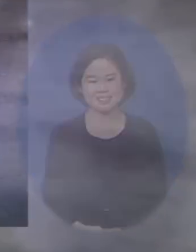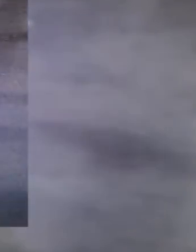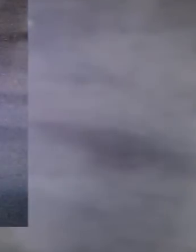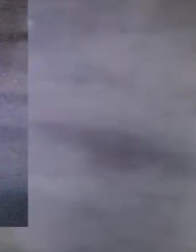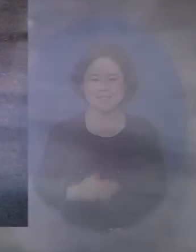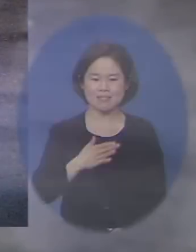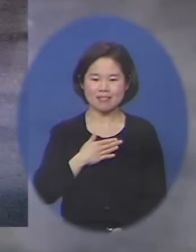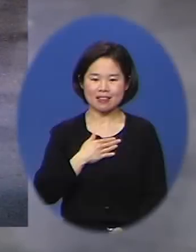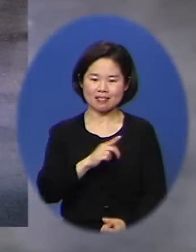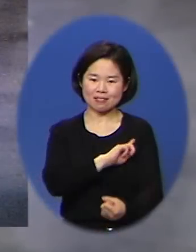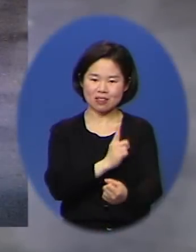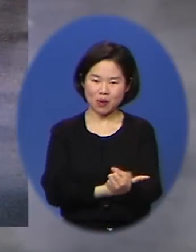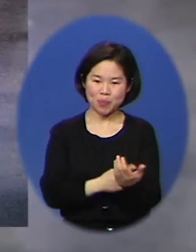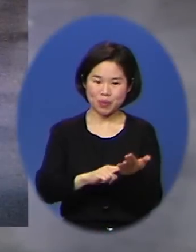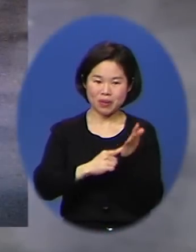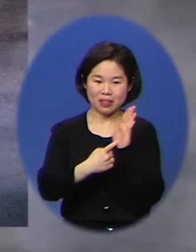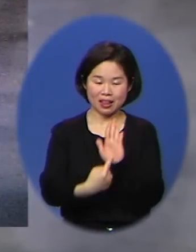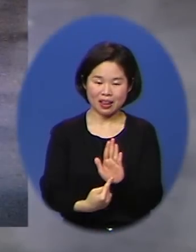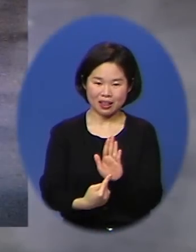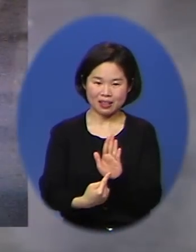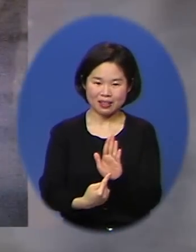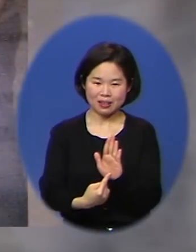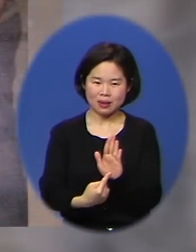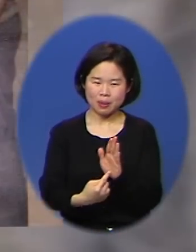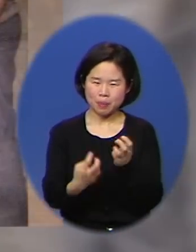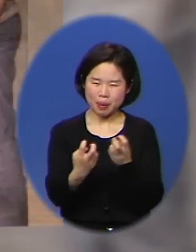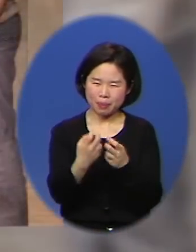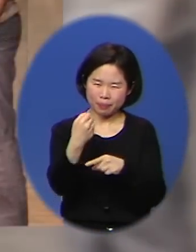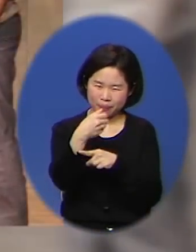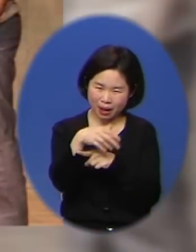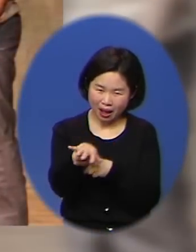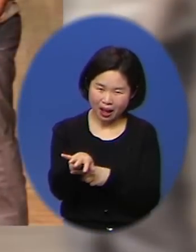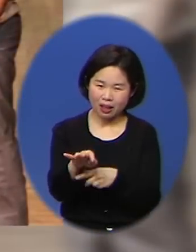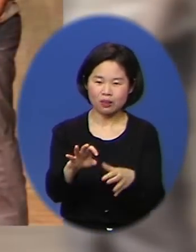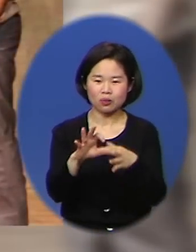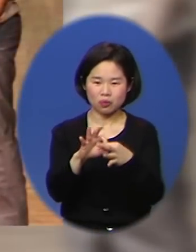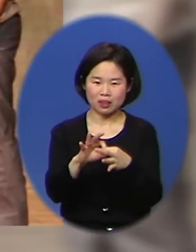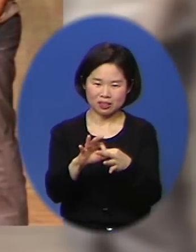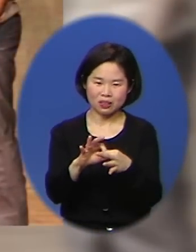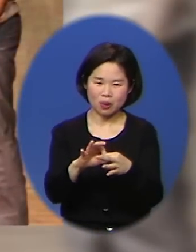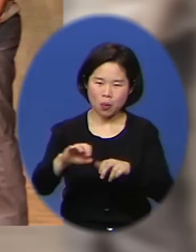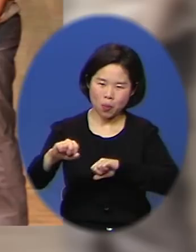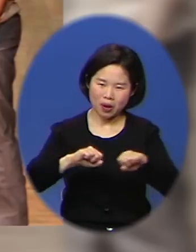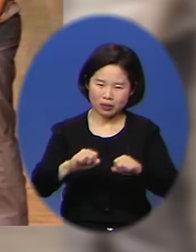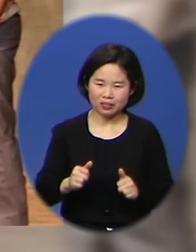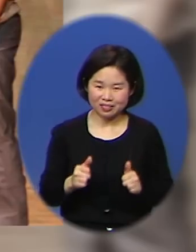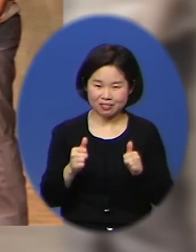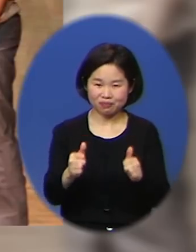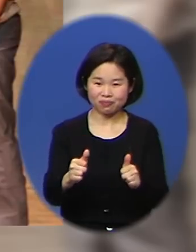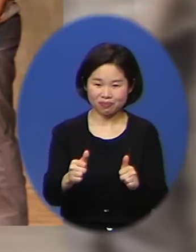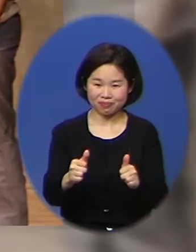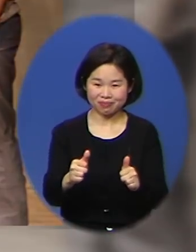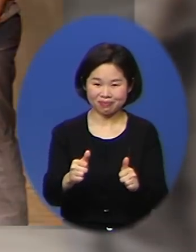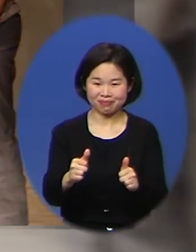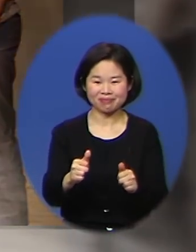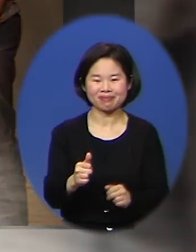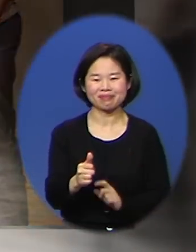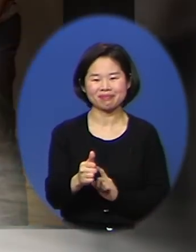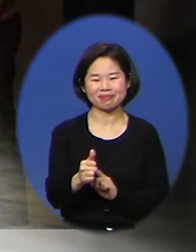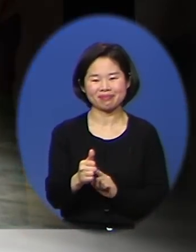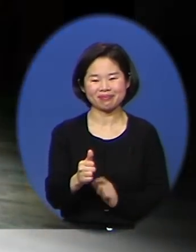자신의 재능을 표현하는 다양한 방법을 통해 활동을 이어나가고 있는 배우 강민휘.